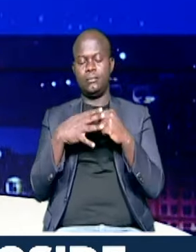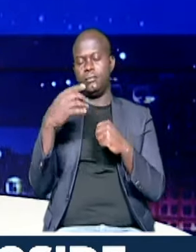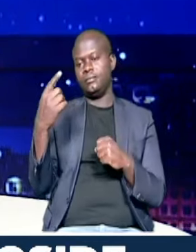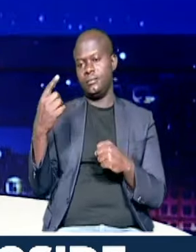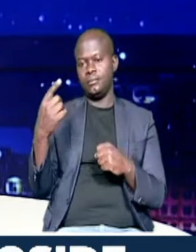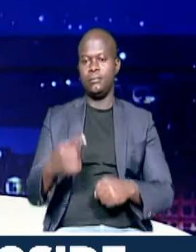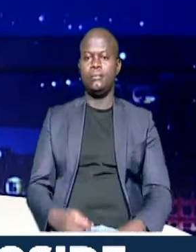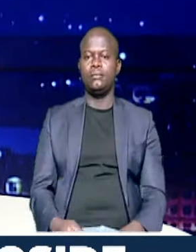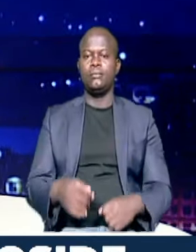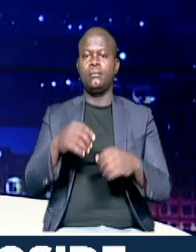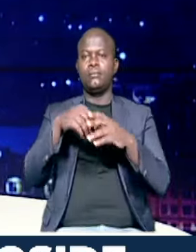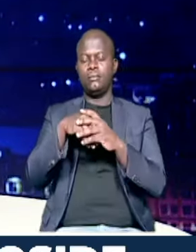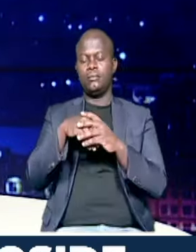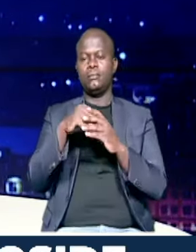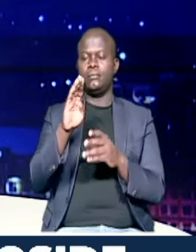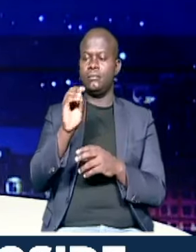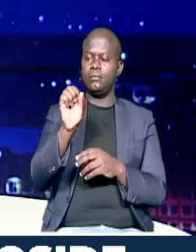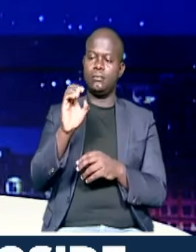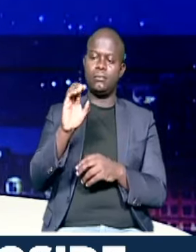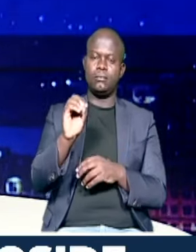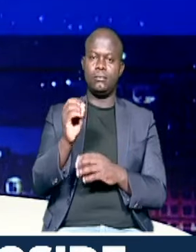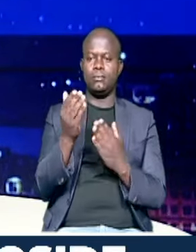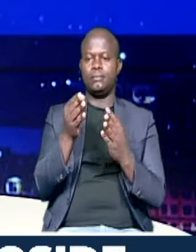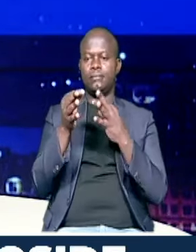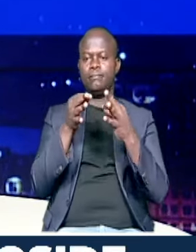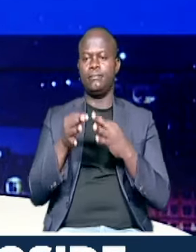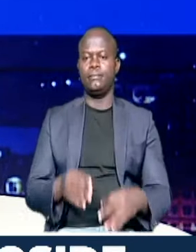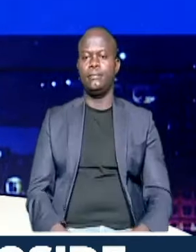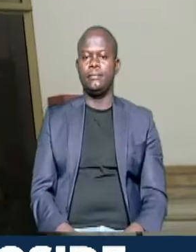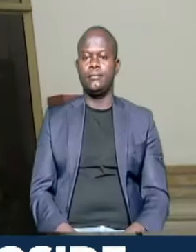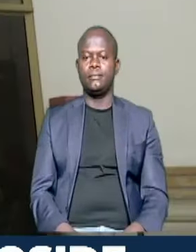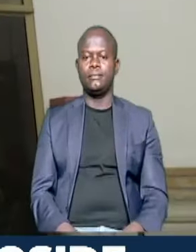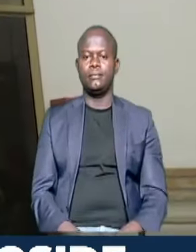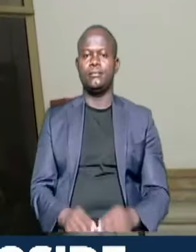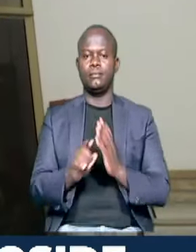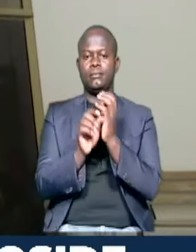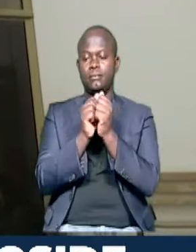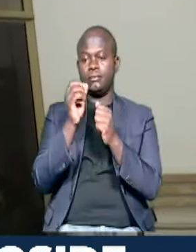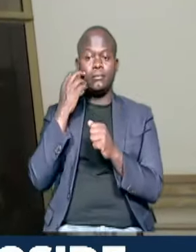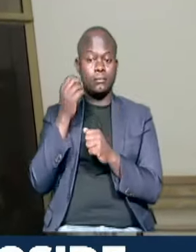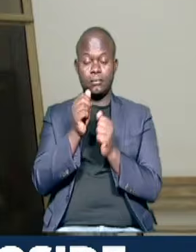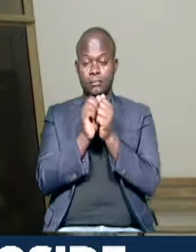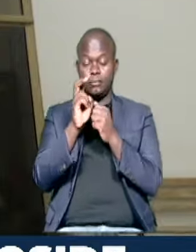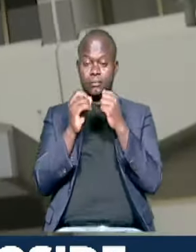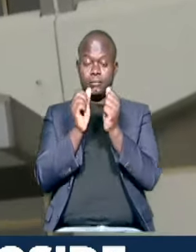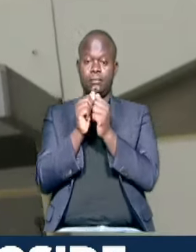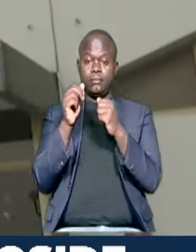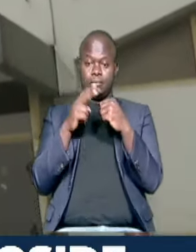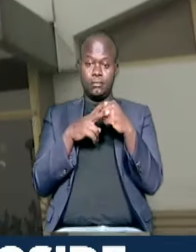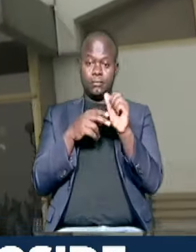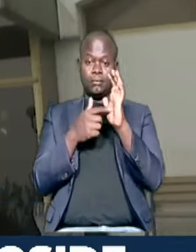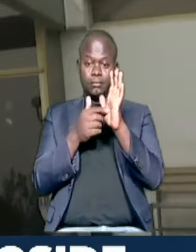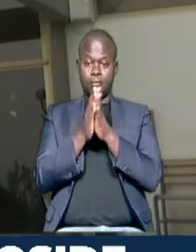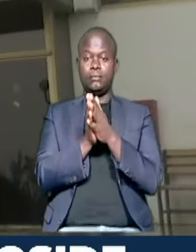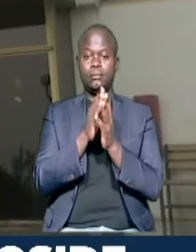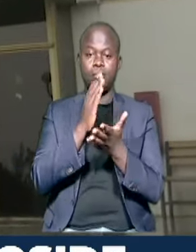591. Bosco Kwizera yafatanyije na Joseph Mushimire. Ku itariki 13/12/2017 nibwo ingoro y'amateka y'urugamba